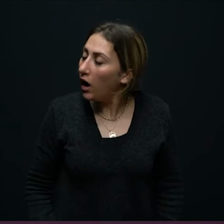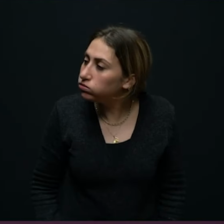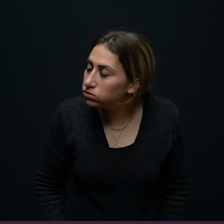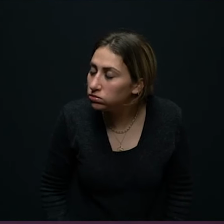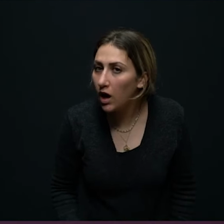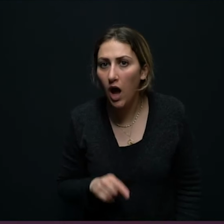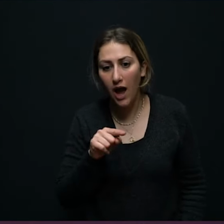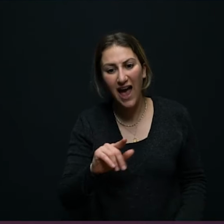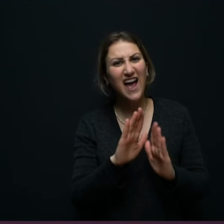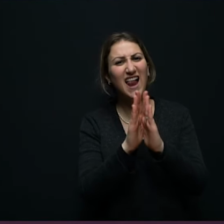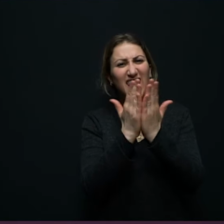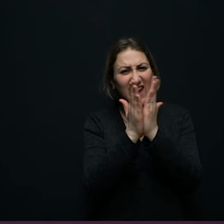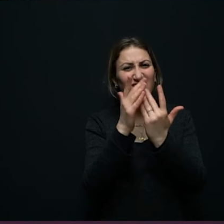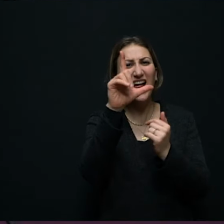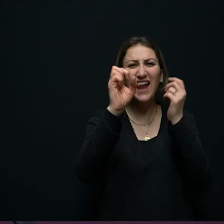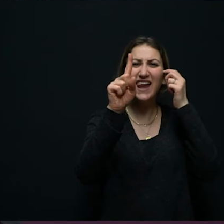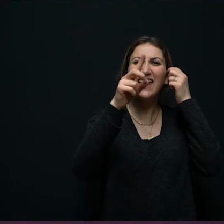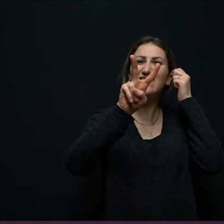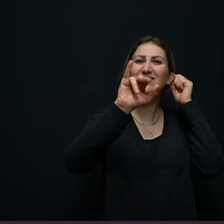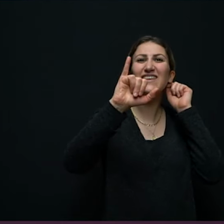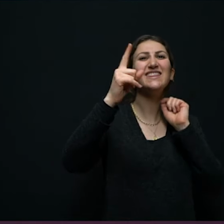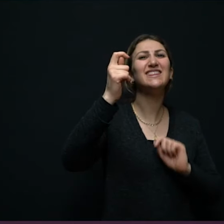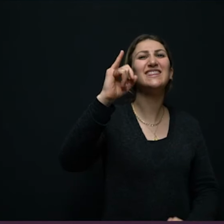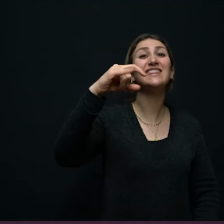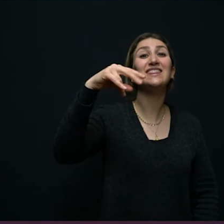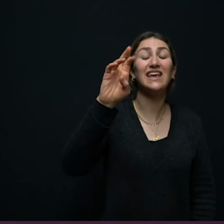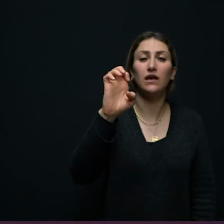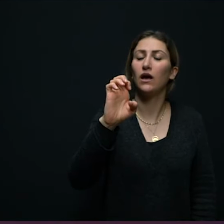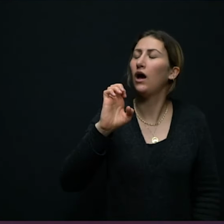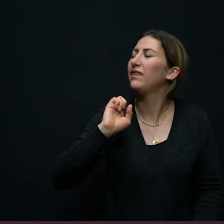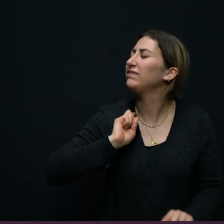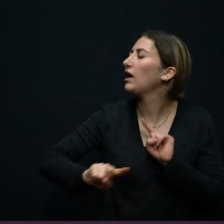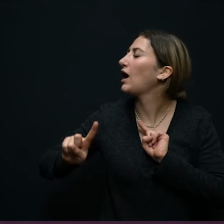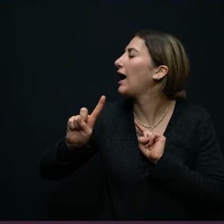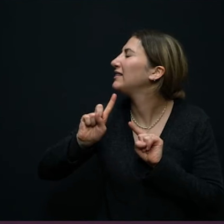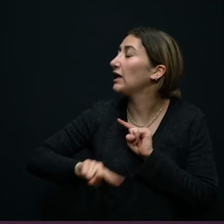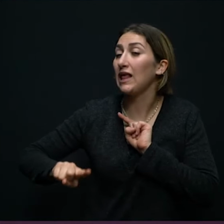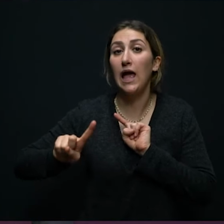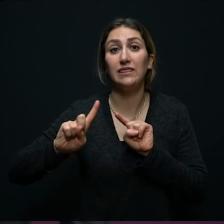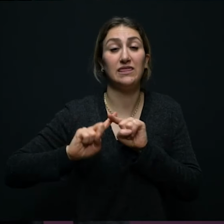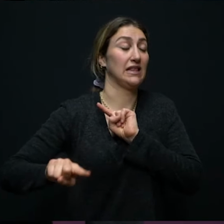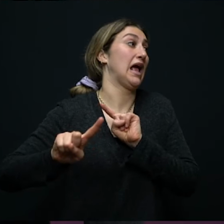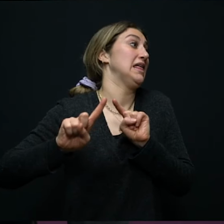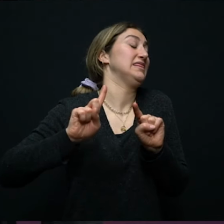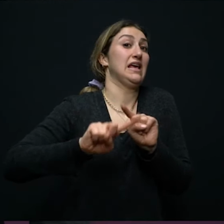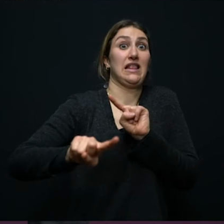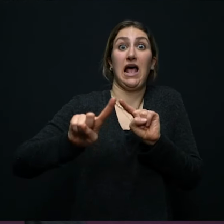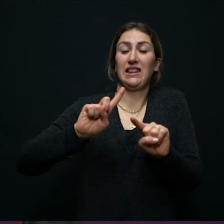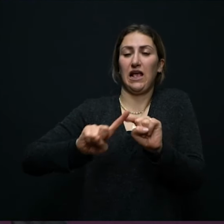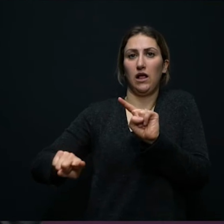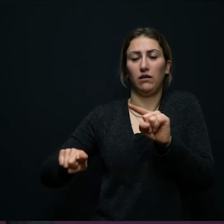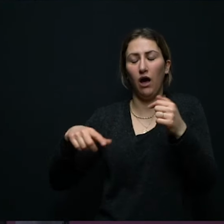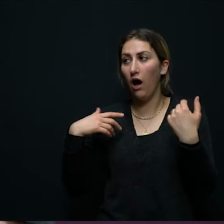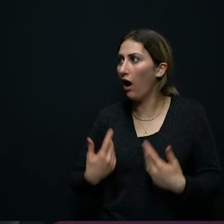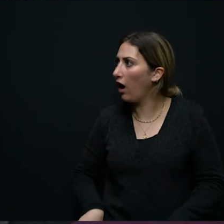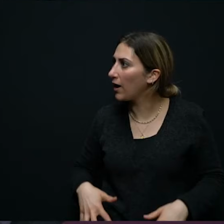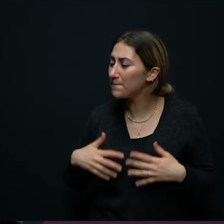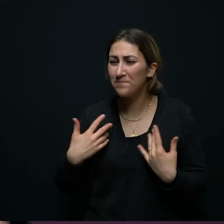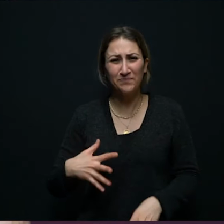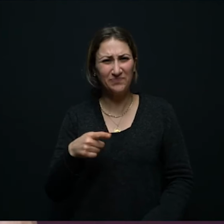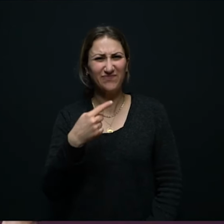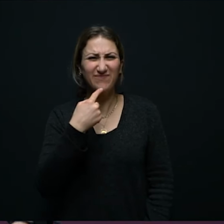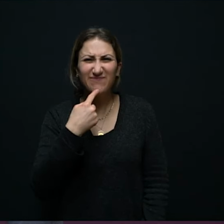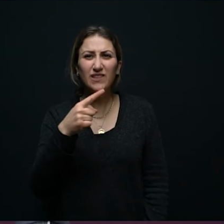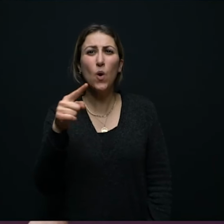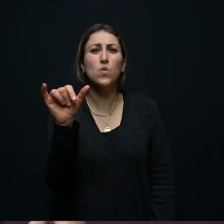le livre lévitique pourquoi pourquoi est ce que dieu prend la peine de donner des détails jusqu'à la la la couleur d'un vêtement